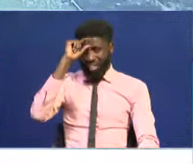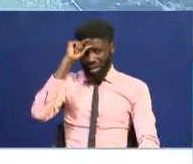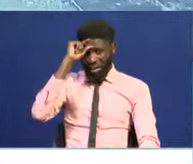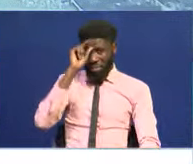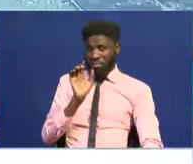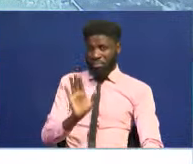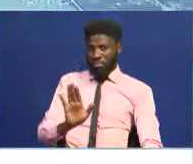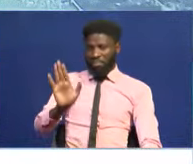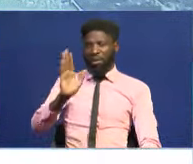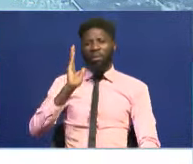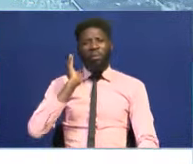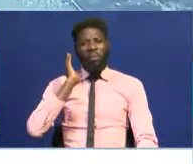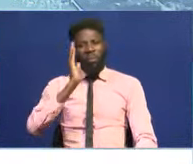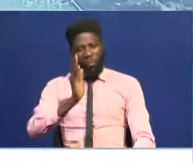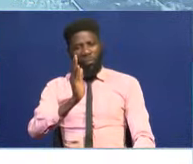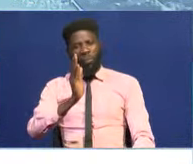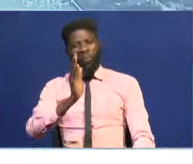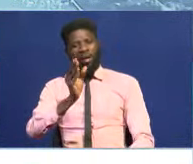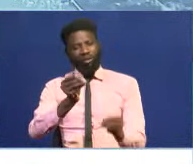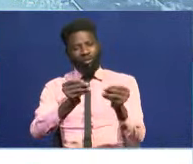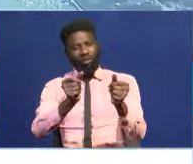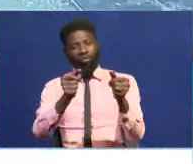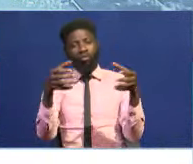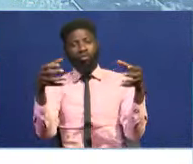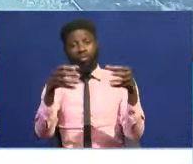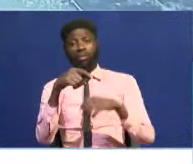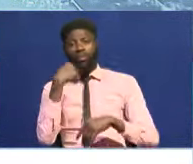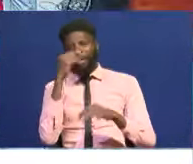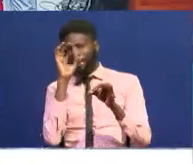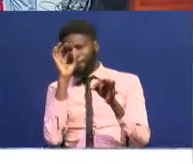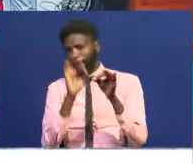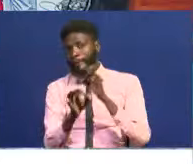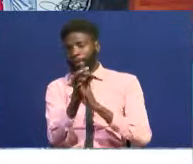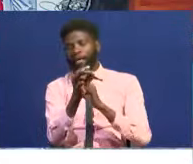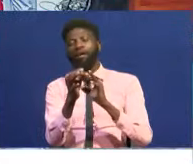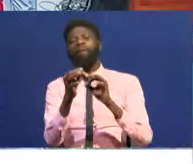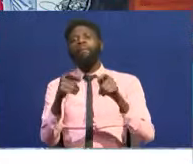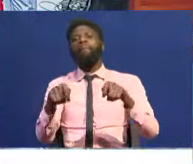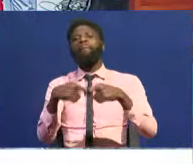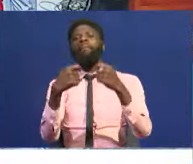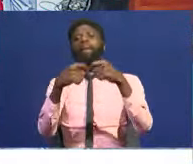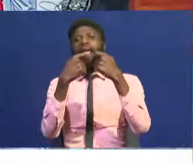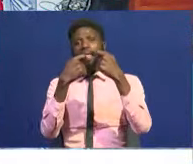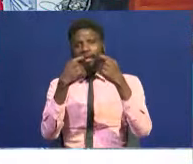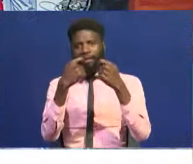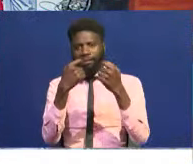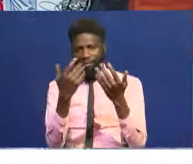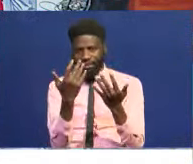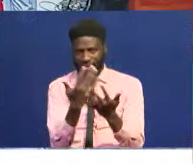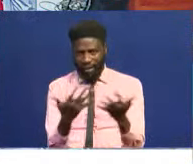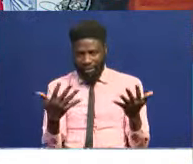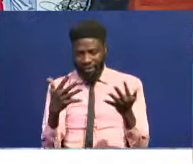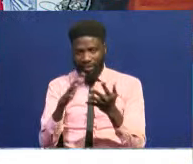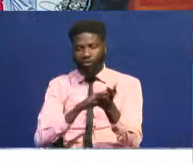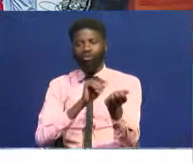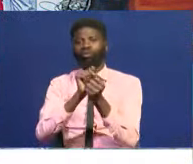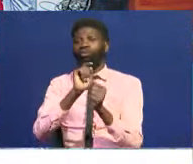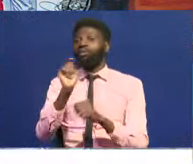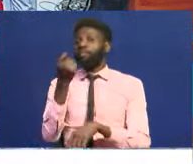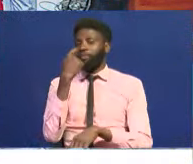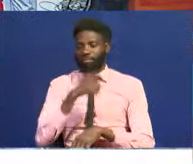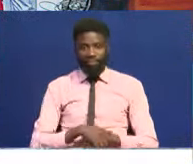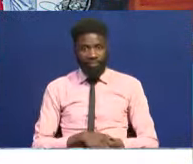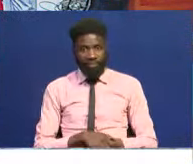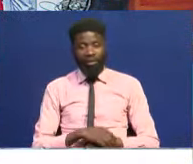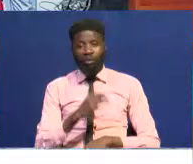na watu wanaochochea ghasia, machafuko na kuharibu kwa mali nchini. Ruto ambaye alikuwa akizungumza katika